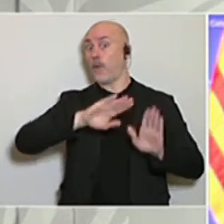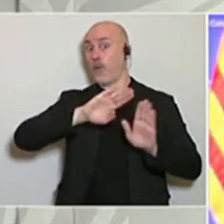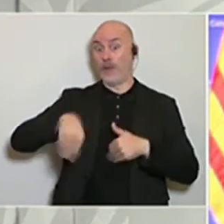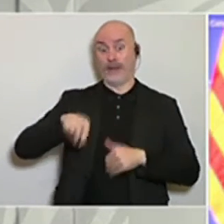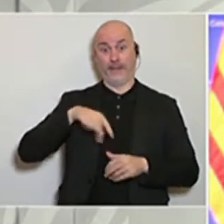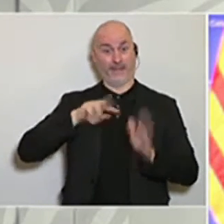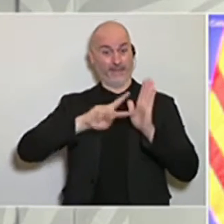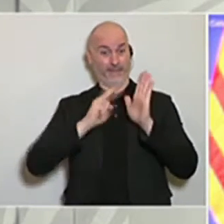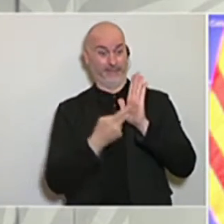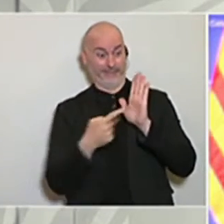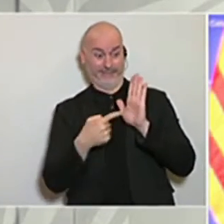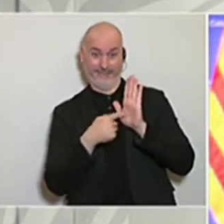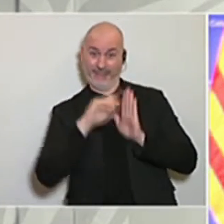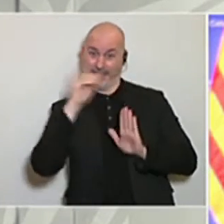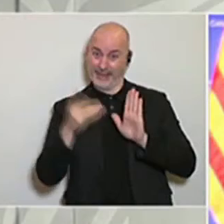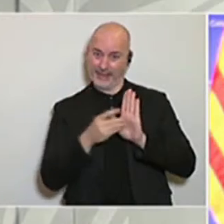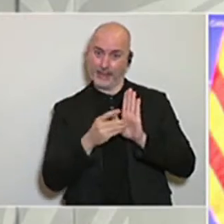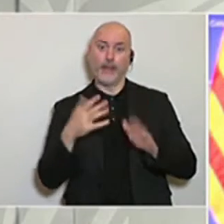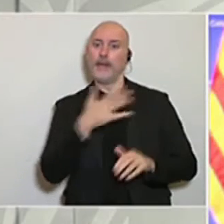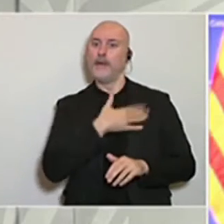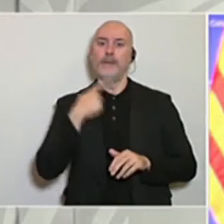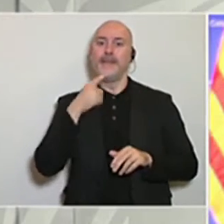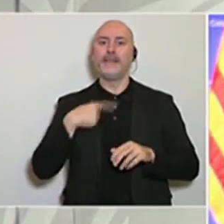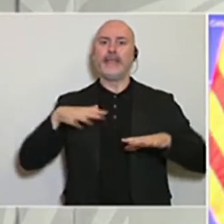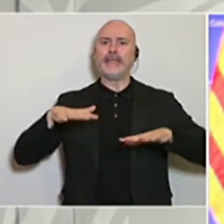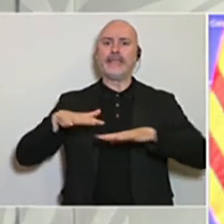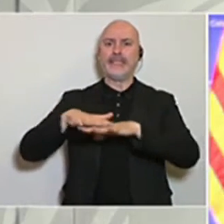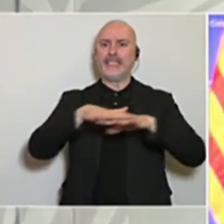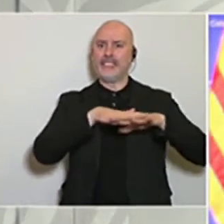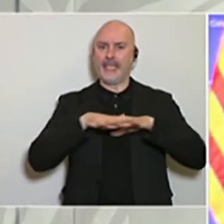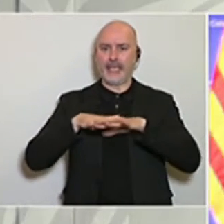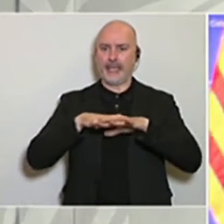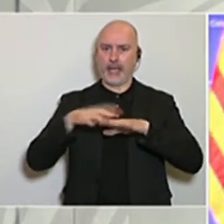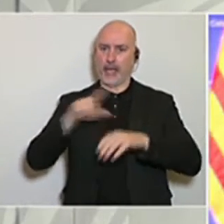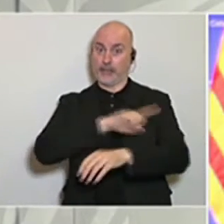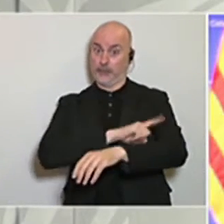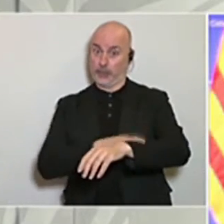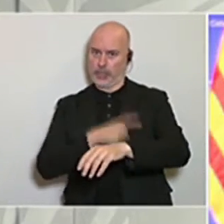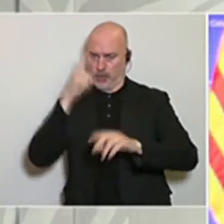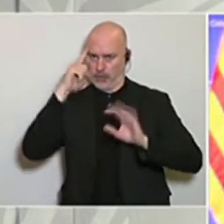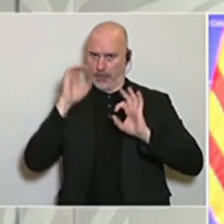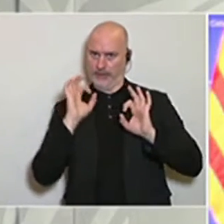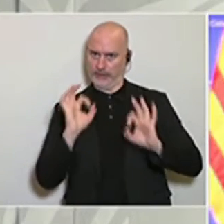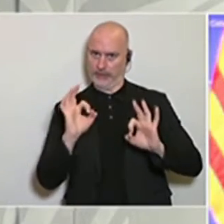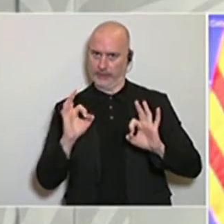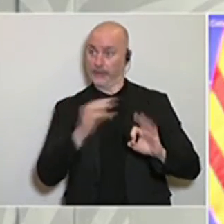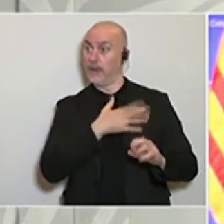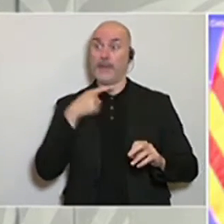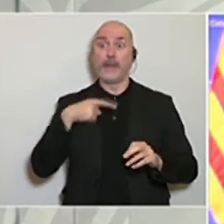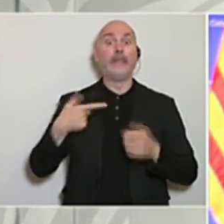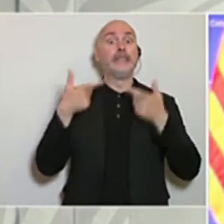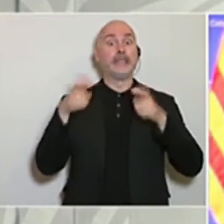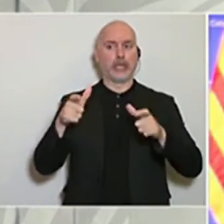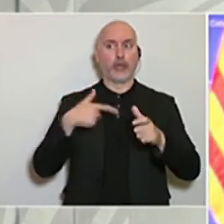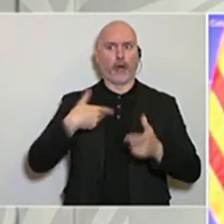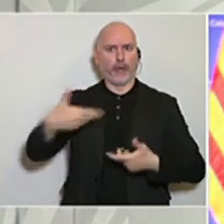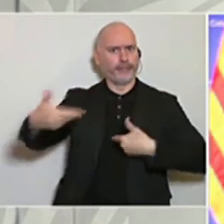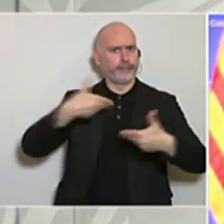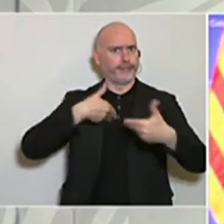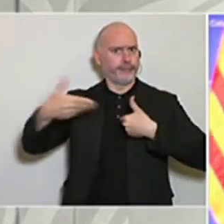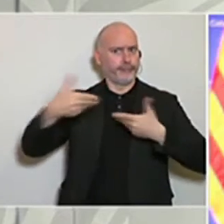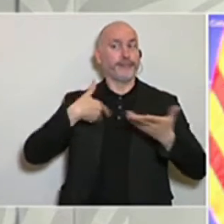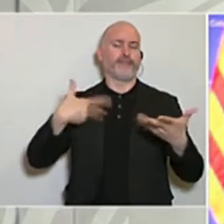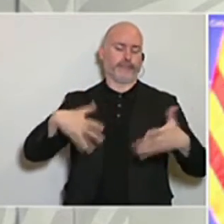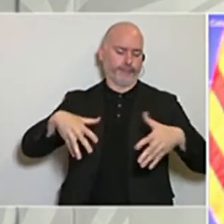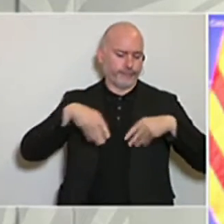fa referència a la racionalització del teixit esportiu. Assumint les demandes del sector, volem garantir la supervivència de